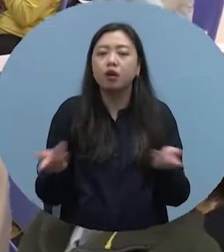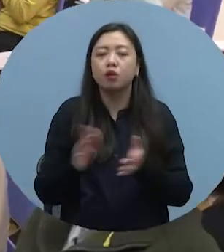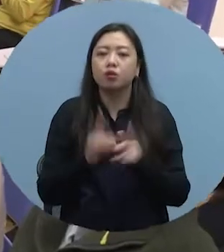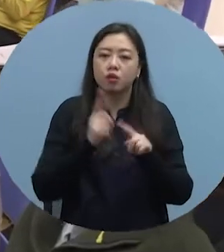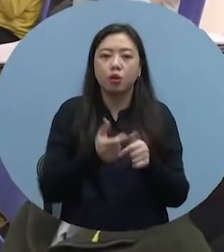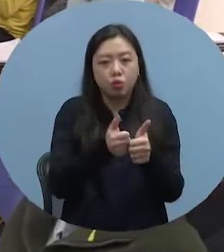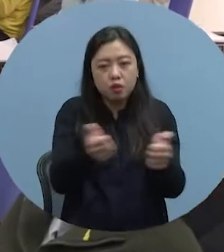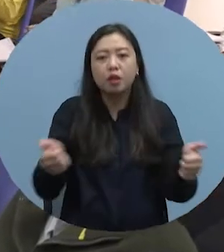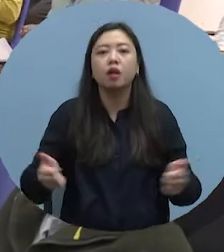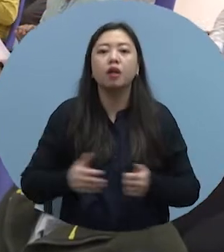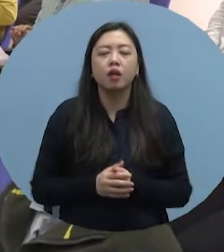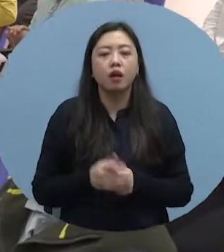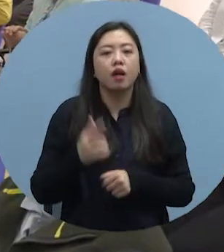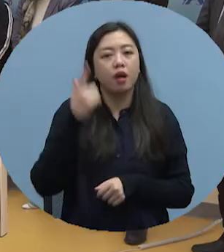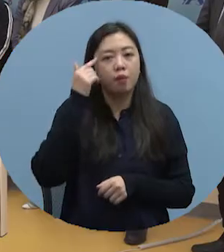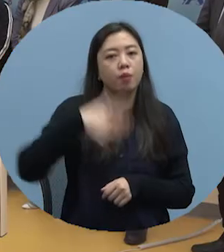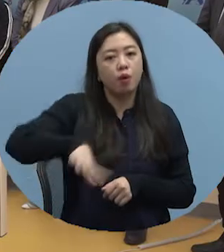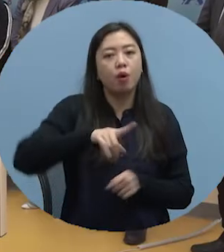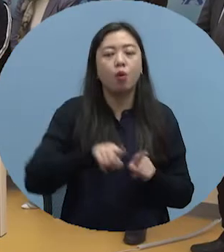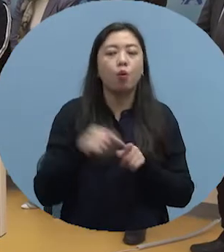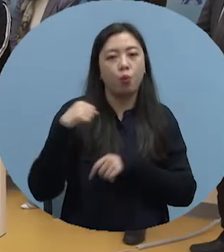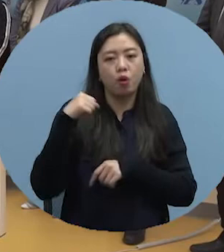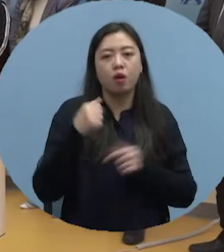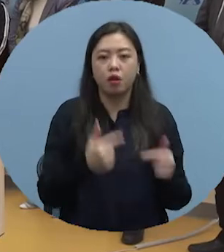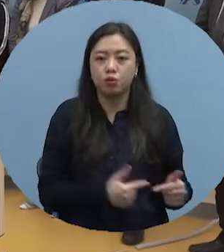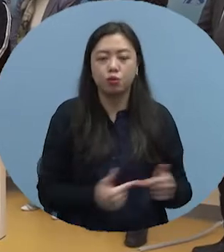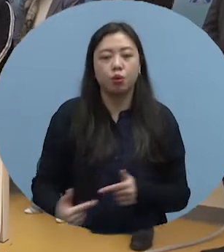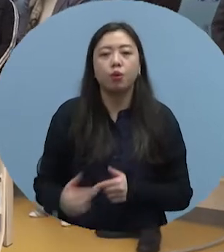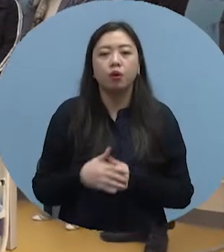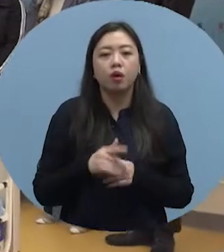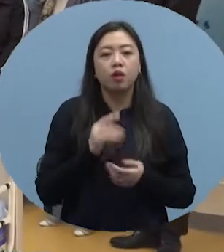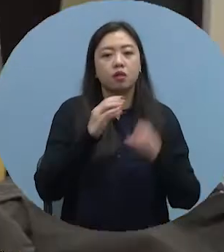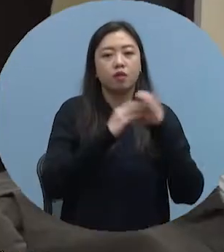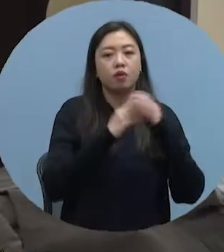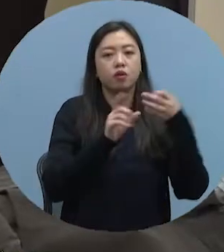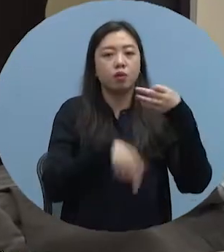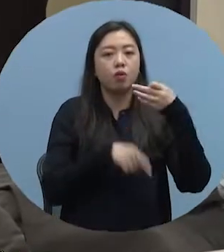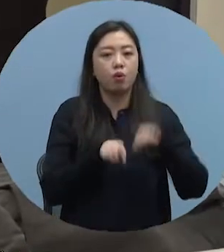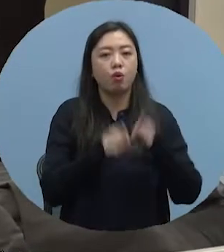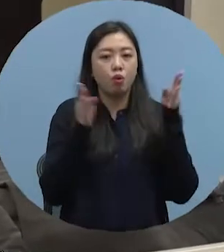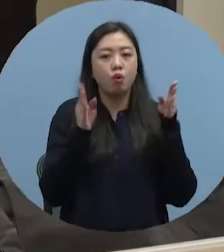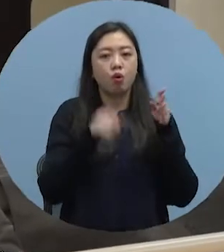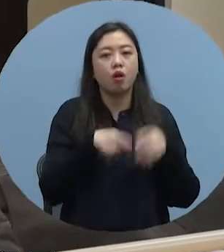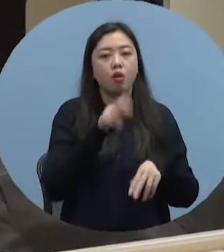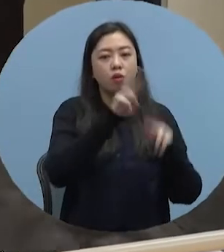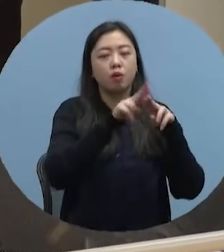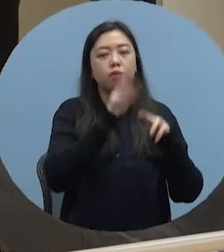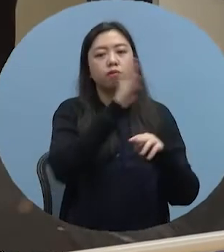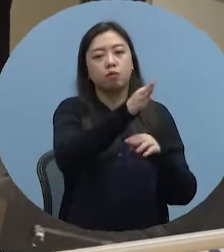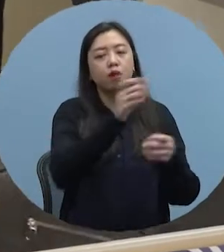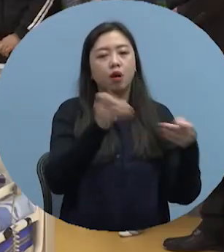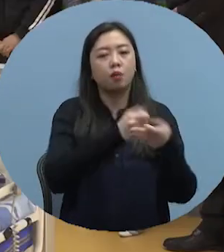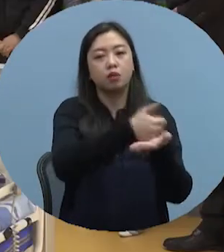大家，希望大家继续努力。 社会福利处自三月初起向内地直接聘用合约照顾